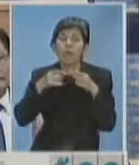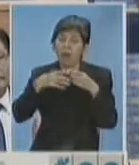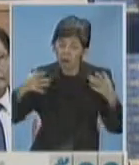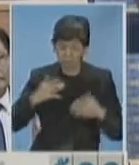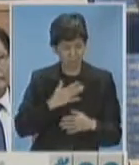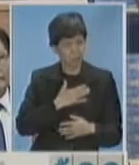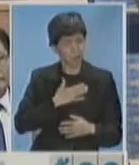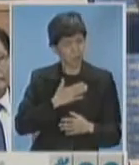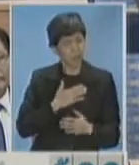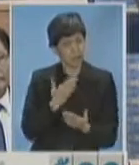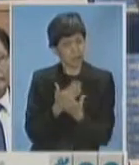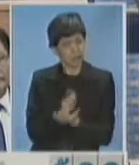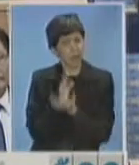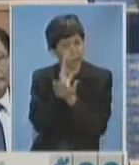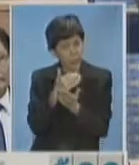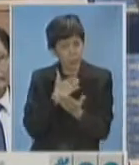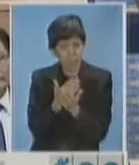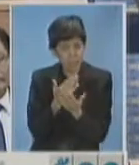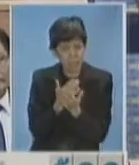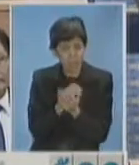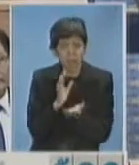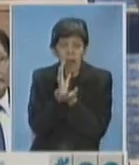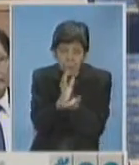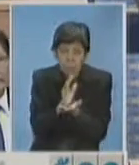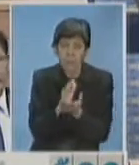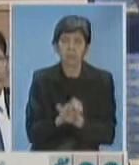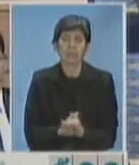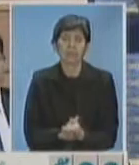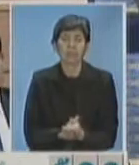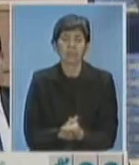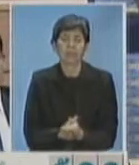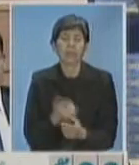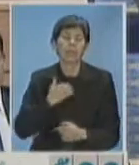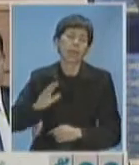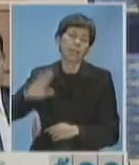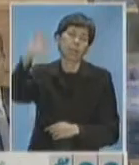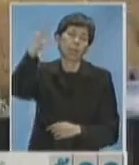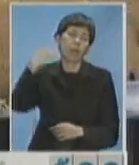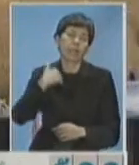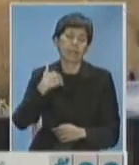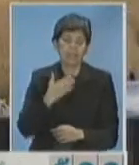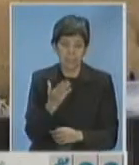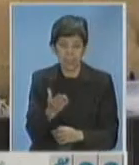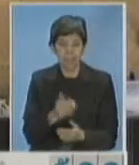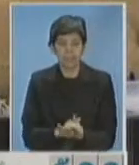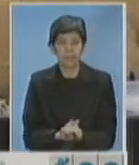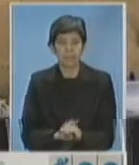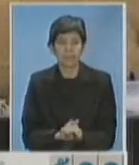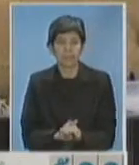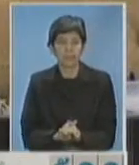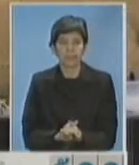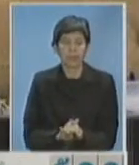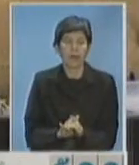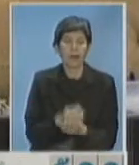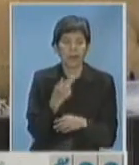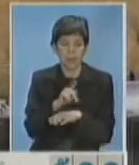งที่พวกเราบริจาคเงินหักเงินให้กับพรรค มีผู้ประท้วงครับเชิญนะ ท่